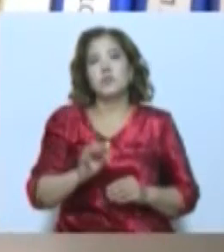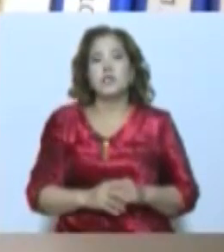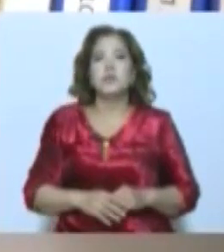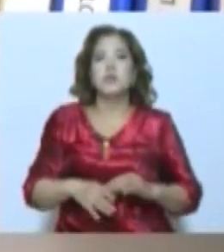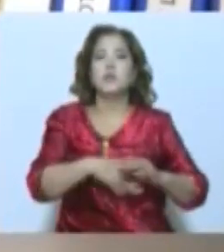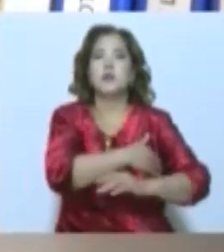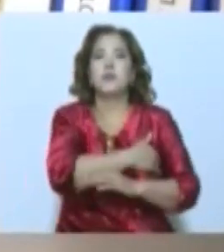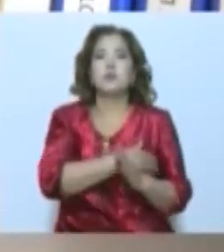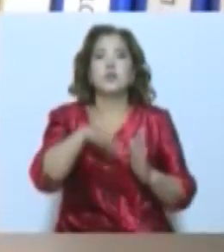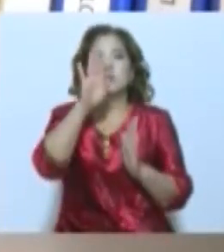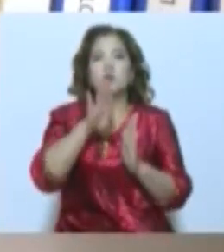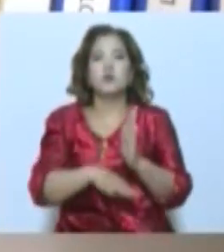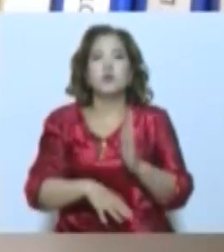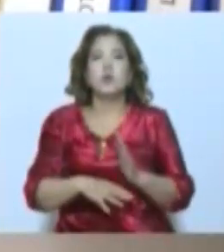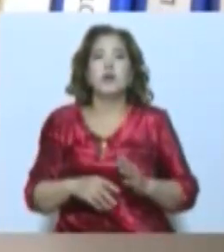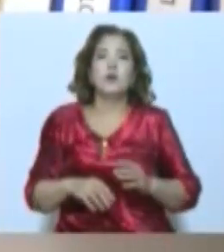жалпы қан айналысты